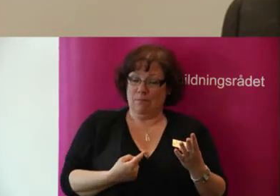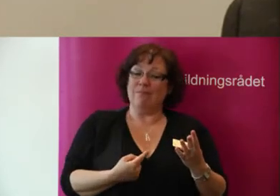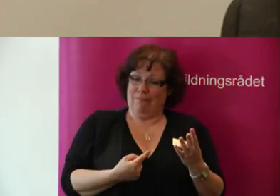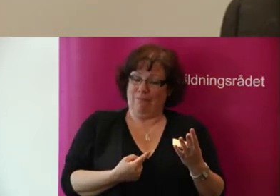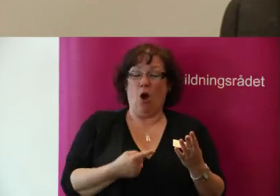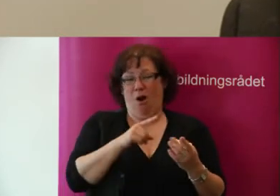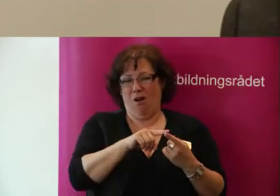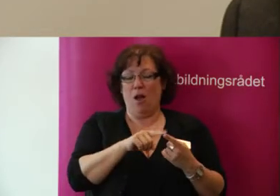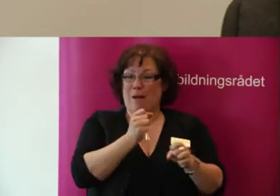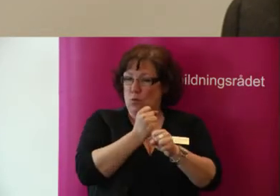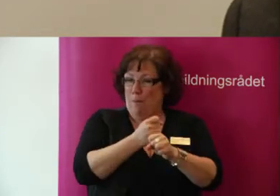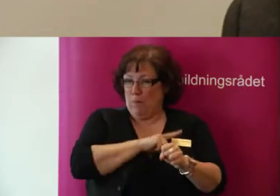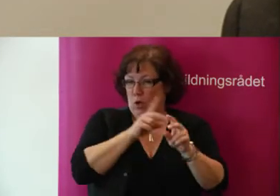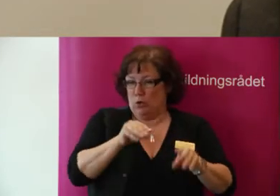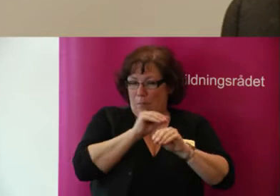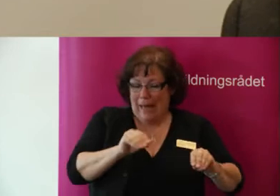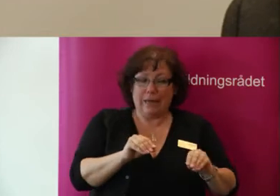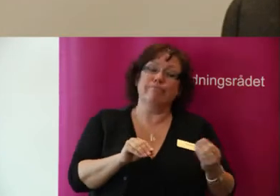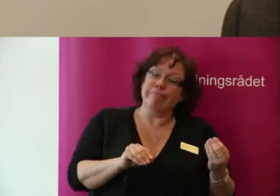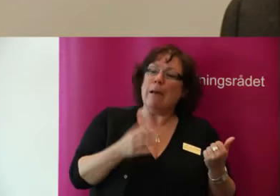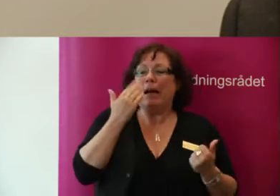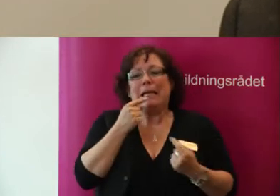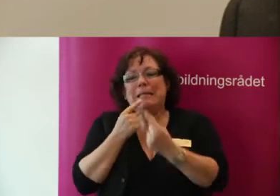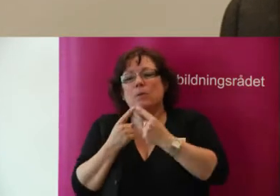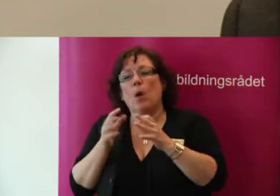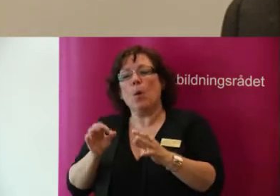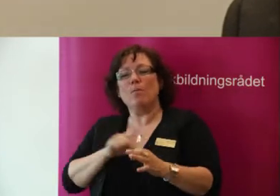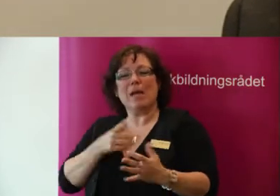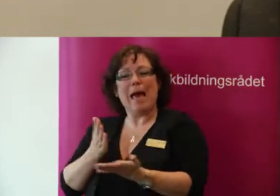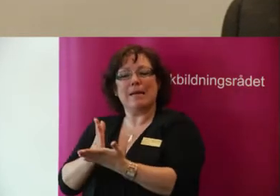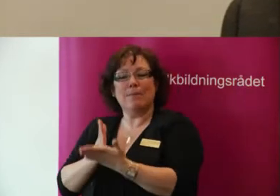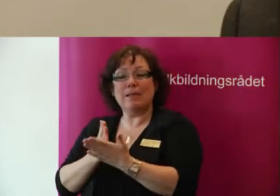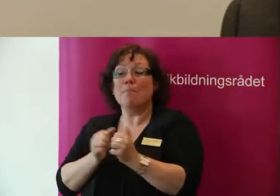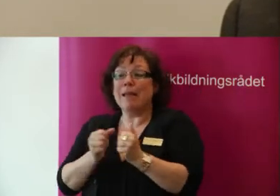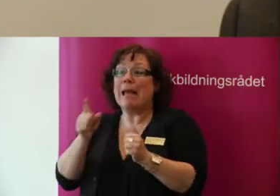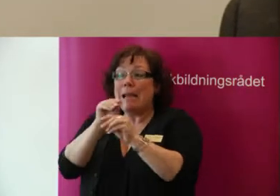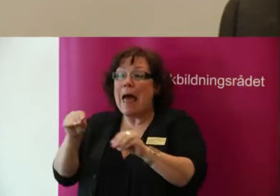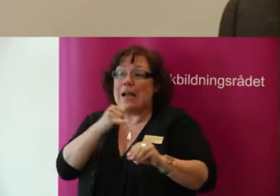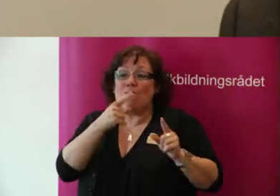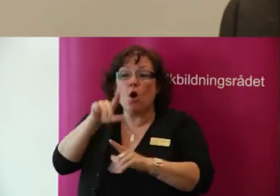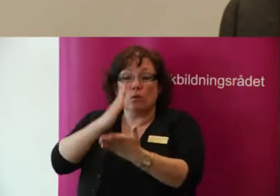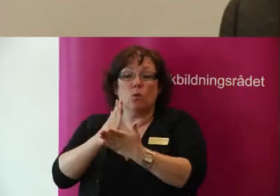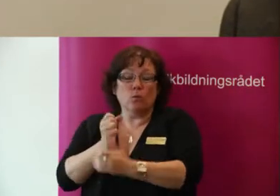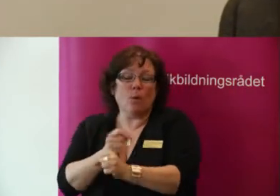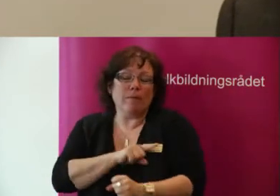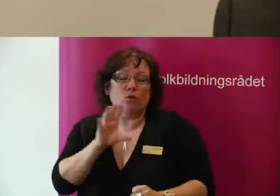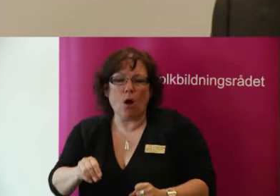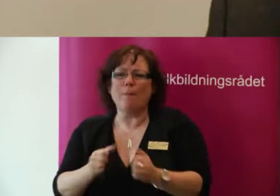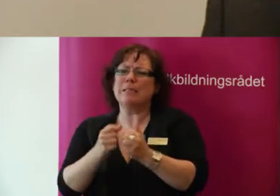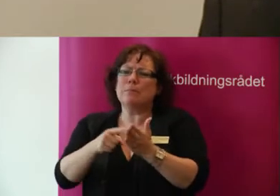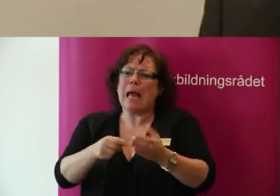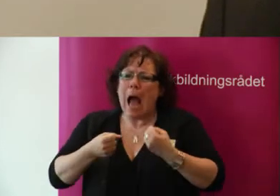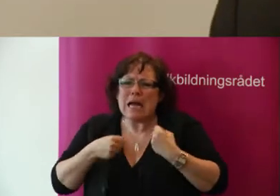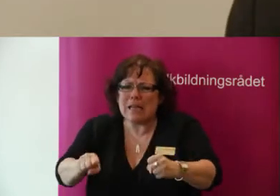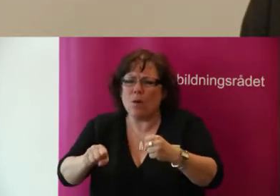dels att man jobbar väldigt mycket. Det kan man ju diskutera hur mycket som är rimligt, men folkhögskollärare jobbar mycket. Men framförallt engagemanget